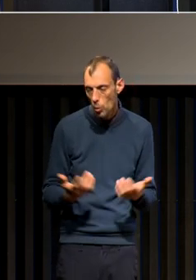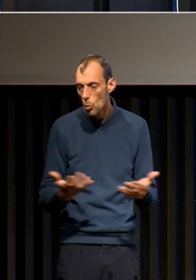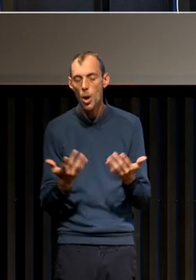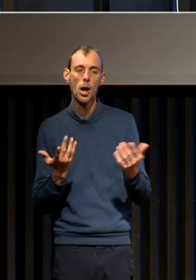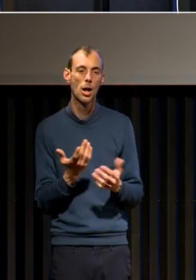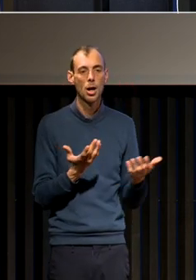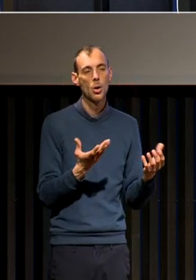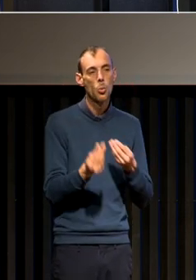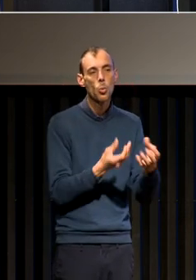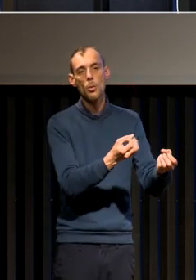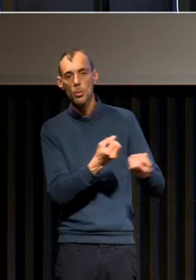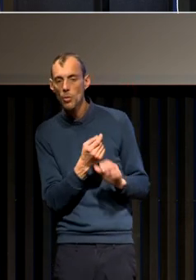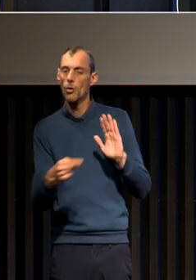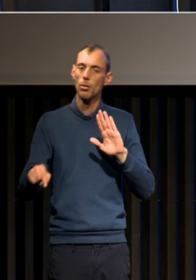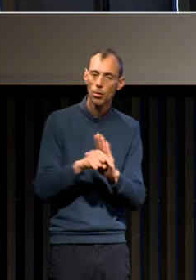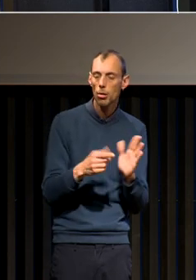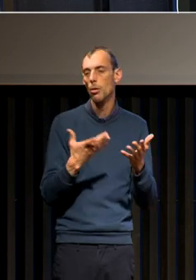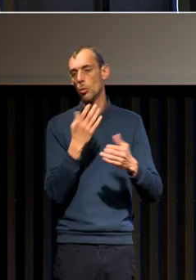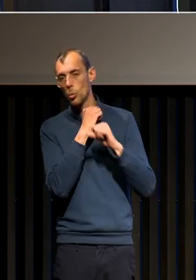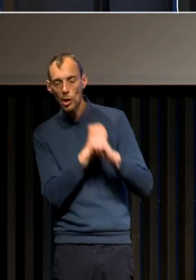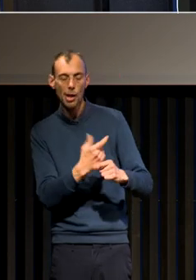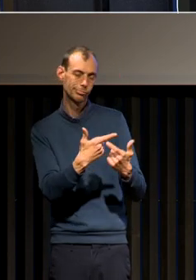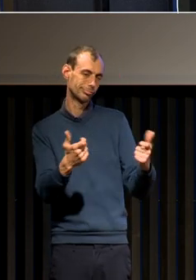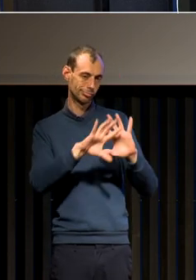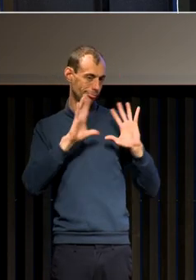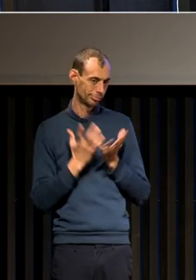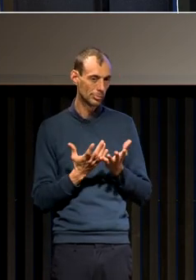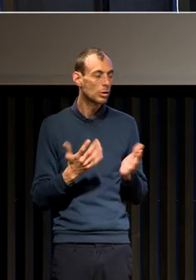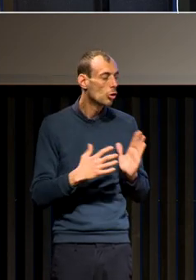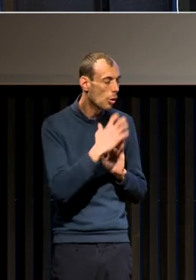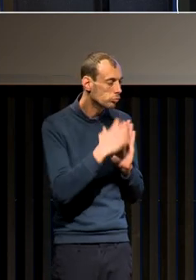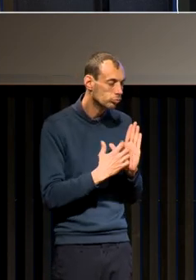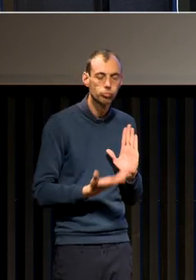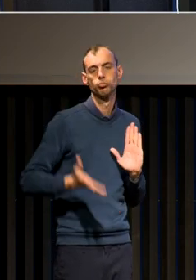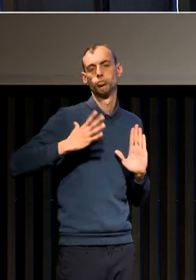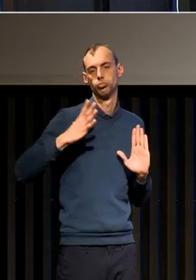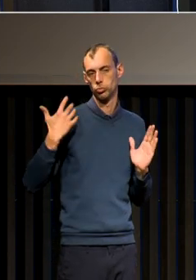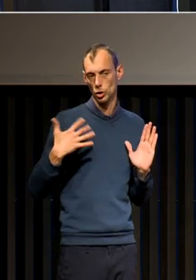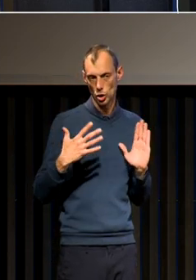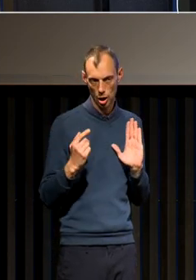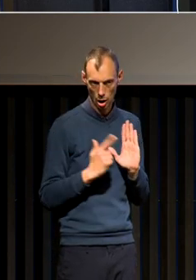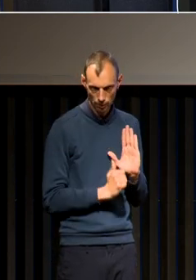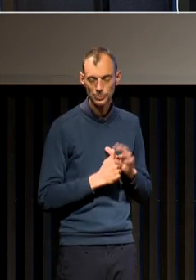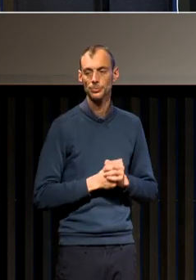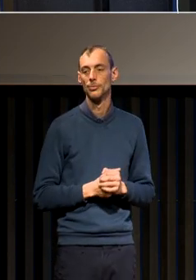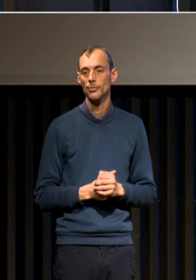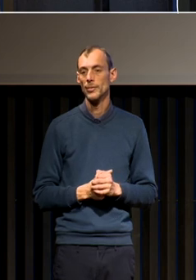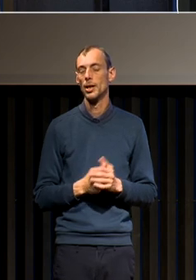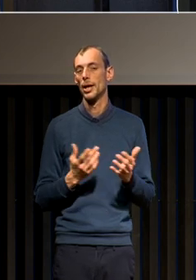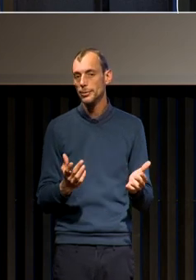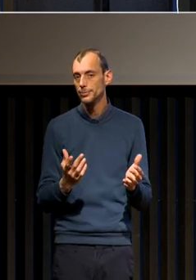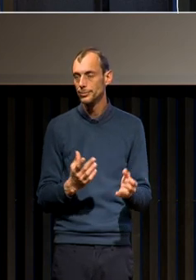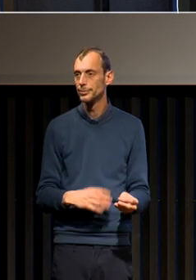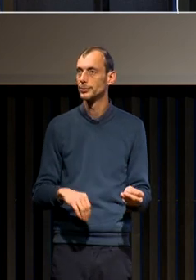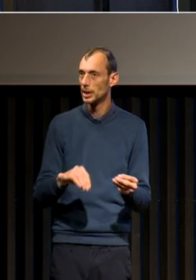les risques à court et long terme, la pénibilité, les contraintes. Donc tout ça, c'est marqué depuis longtemps. Et également, c'est